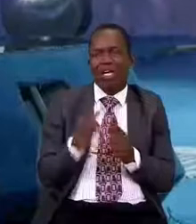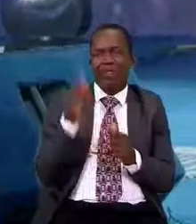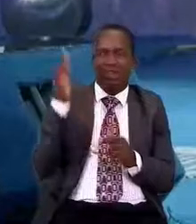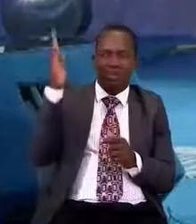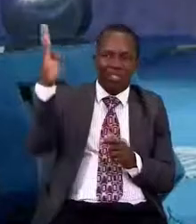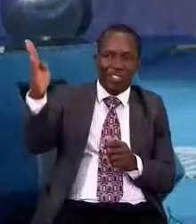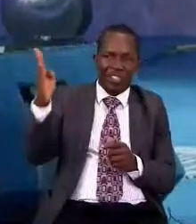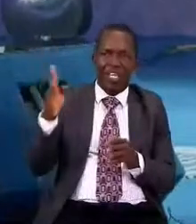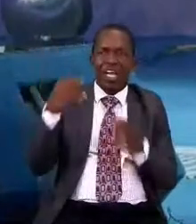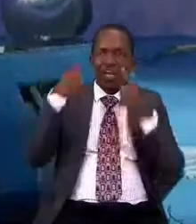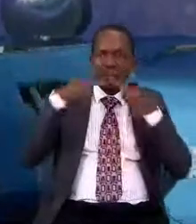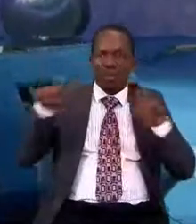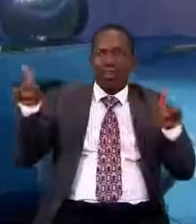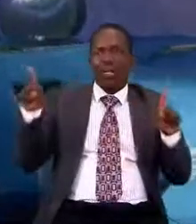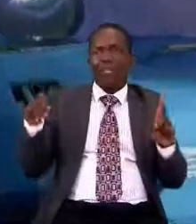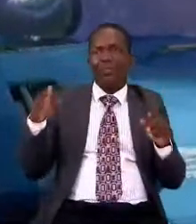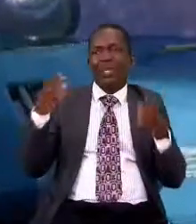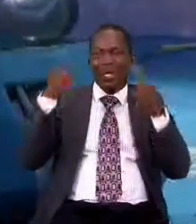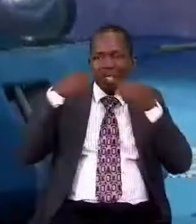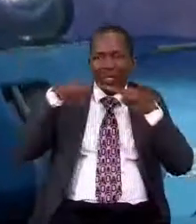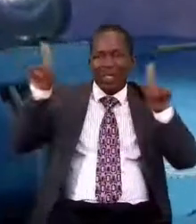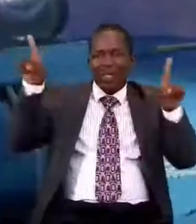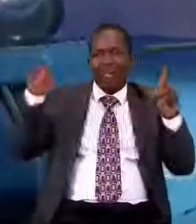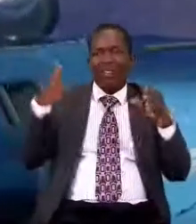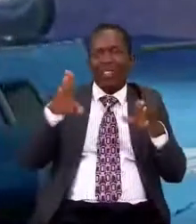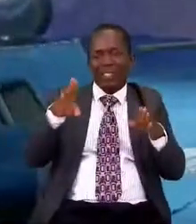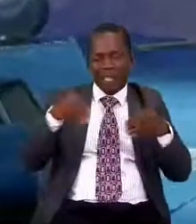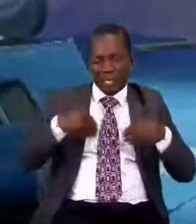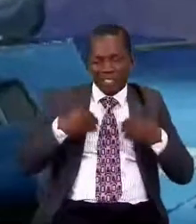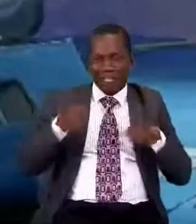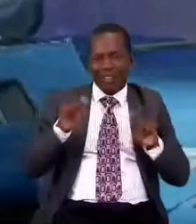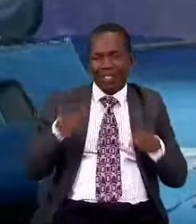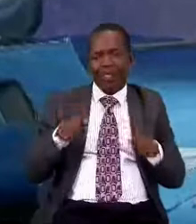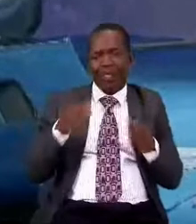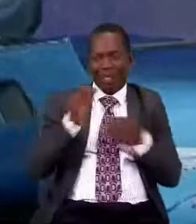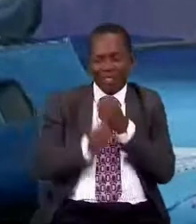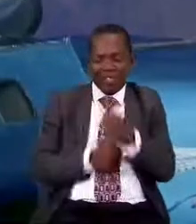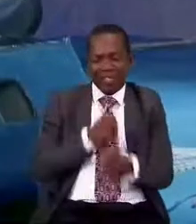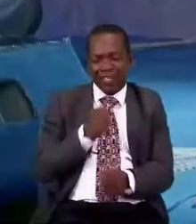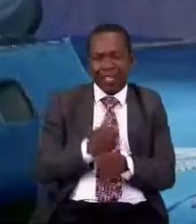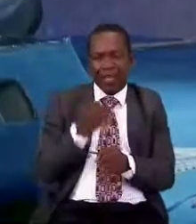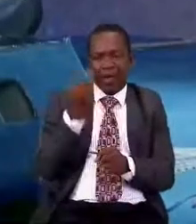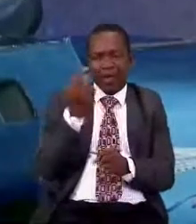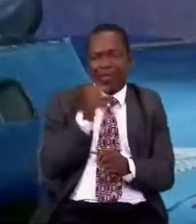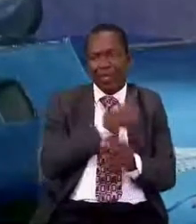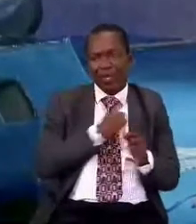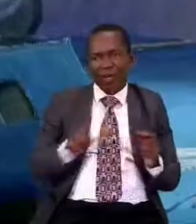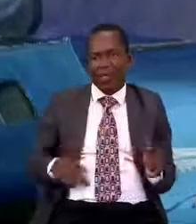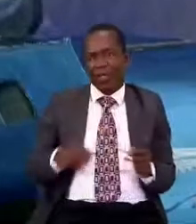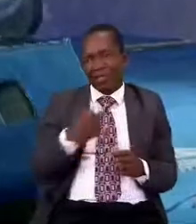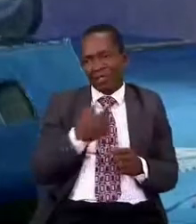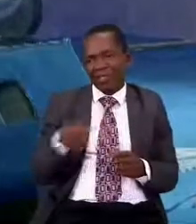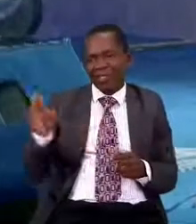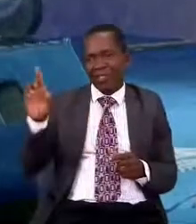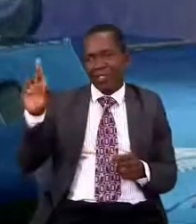de délivrance, une année de grâce du Seigneur. Verset 20. Ensuite, il